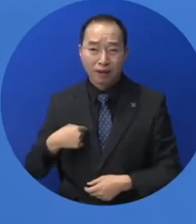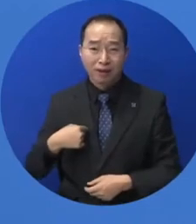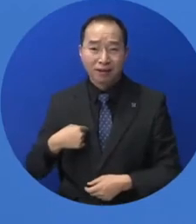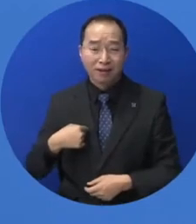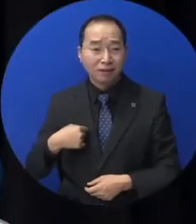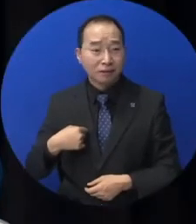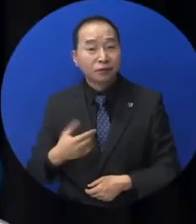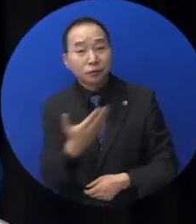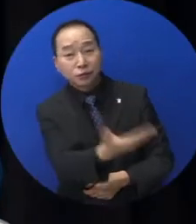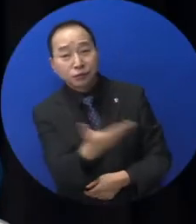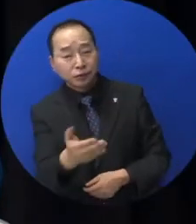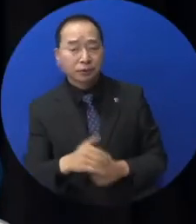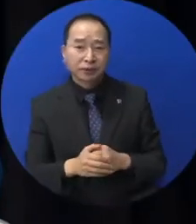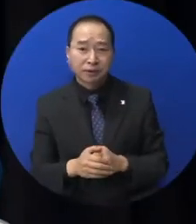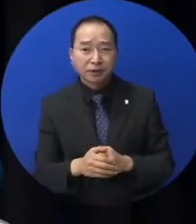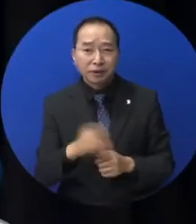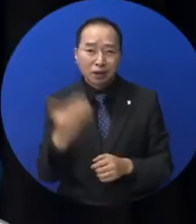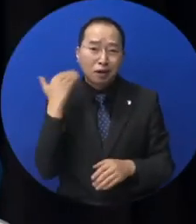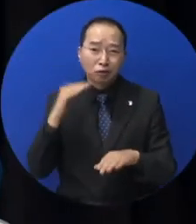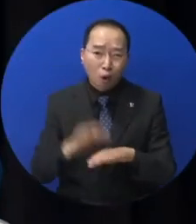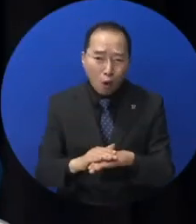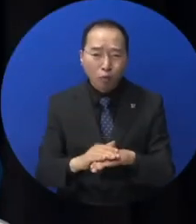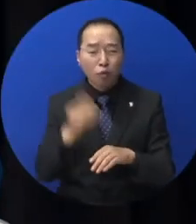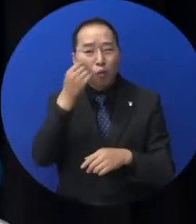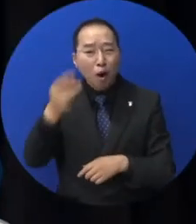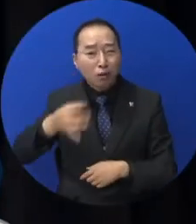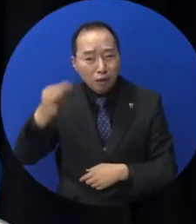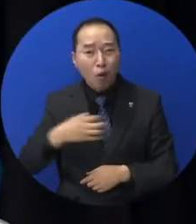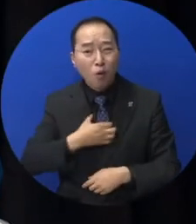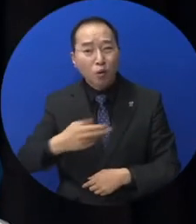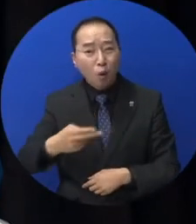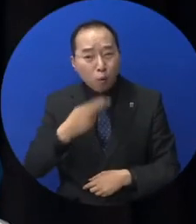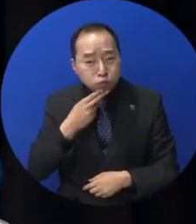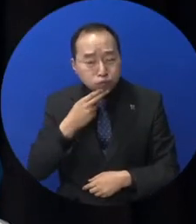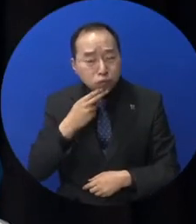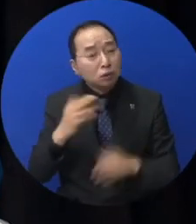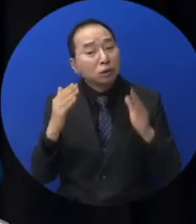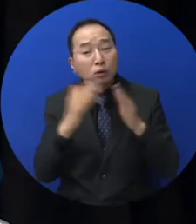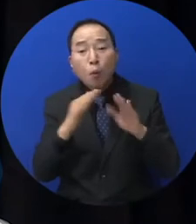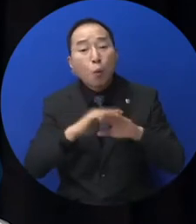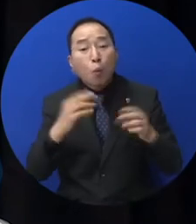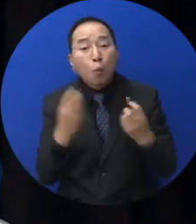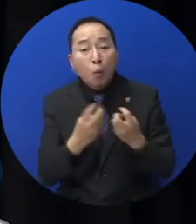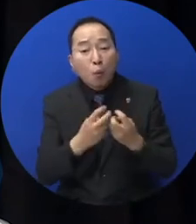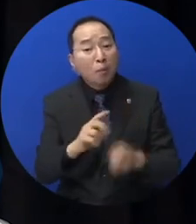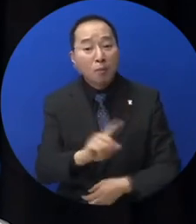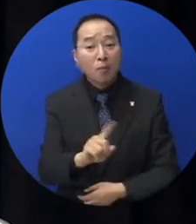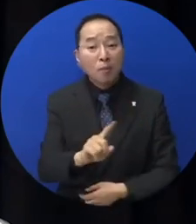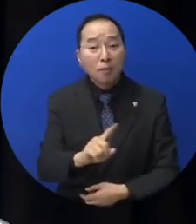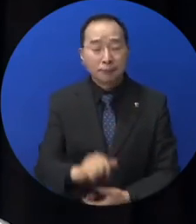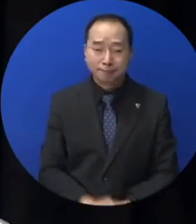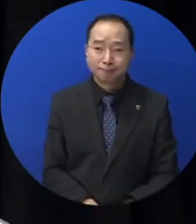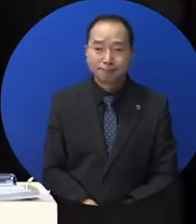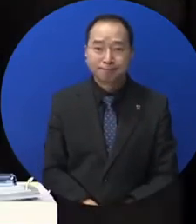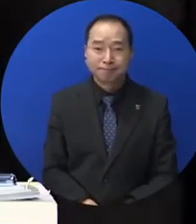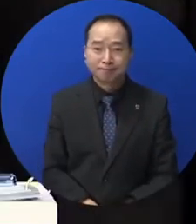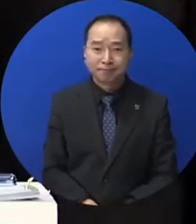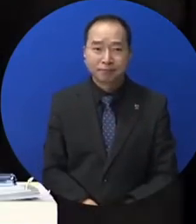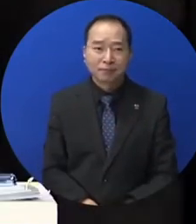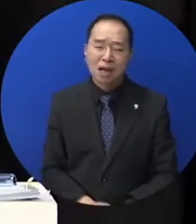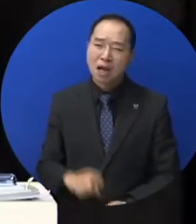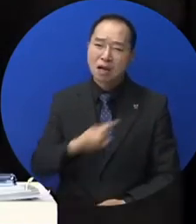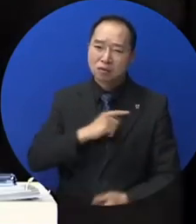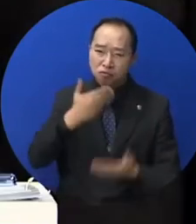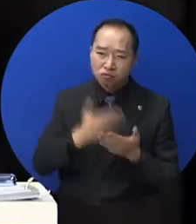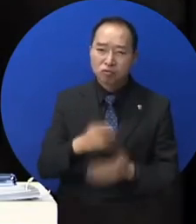후보자들께서는 그 전월세 걱정 없는 서울시 부동산 대책을 갖고 계신지 말씀을 해주시기 바랍니다. 네. 아무래도 가장